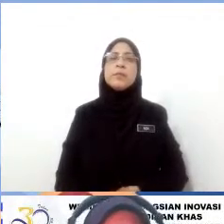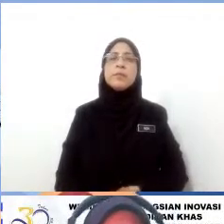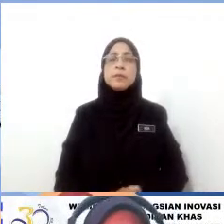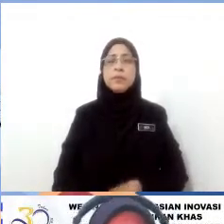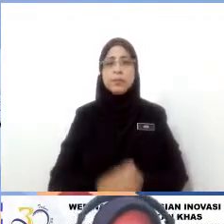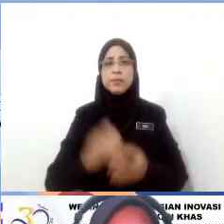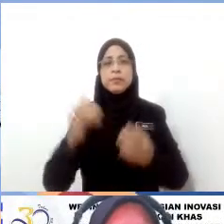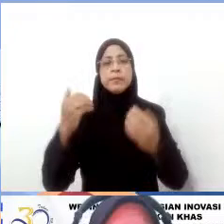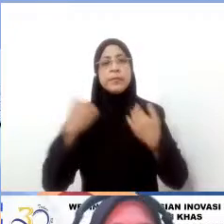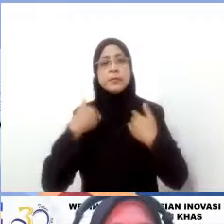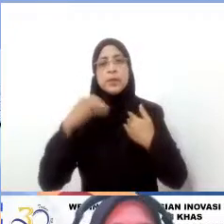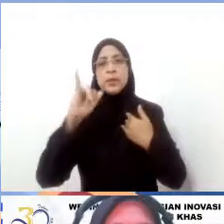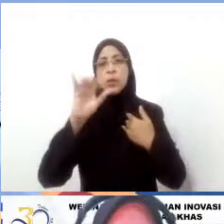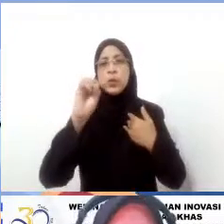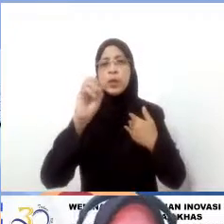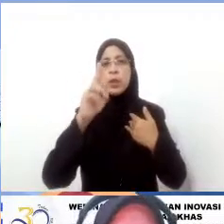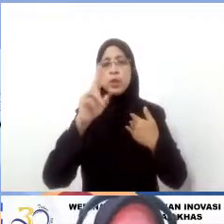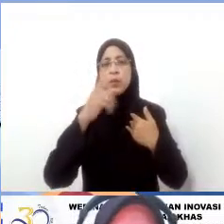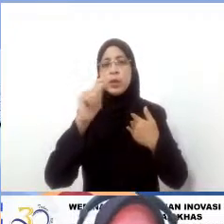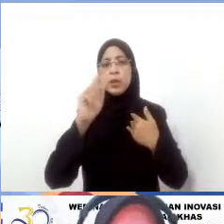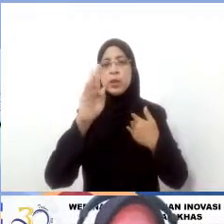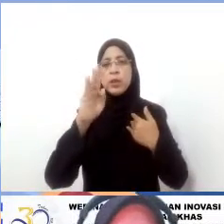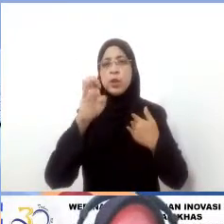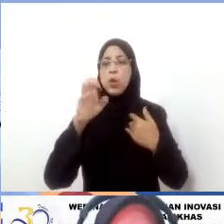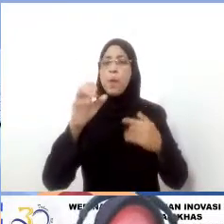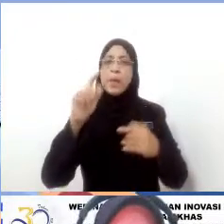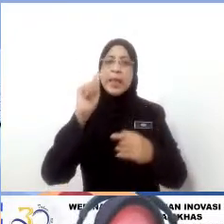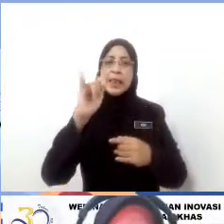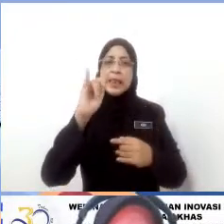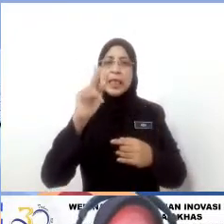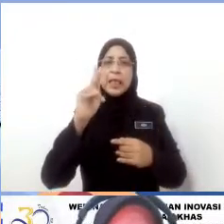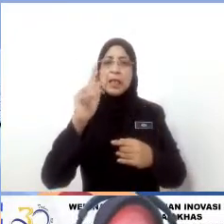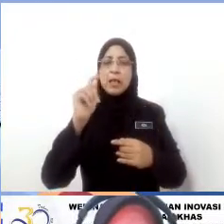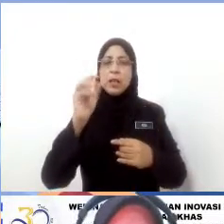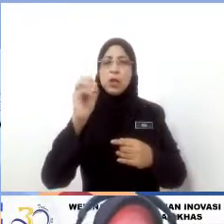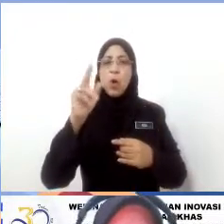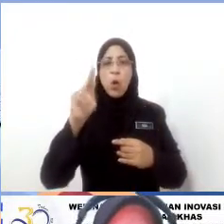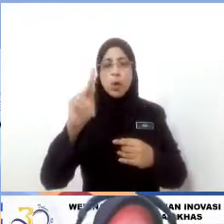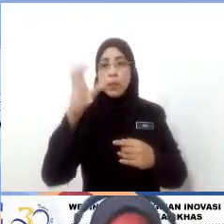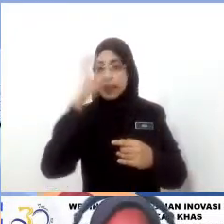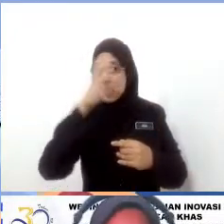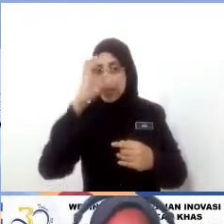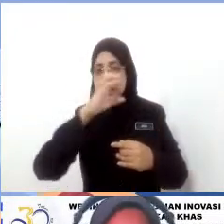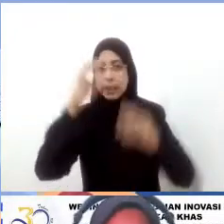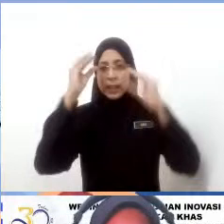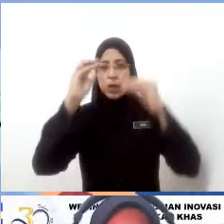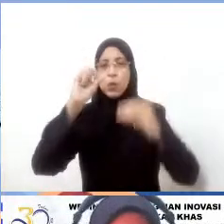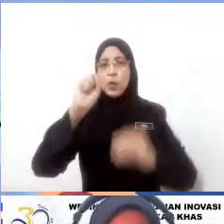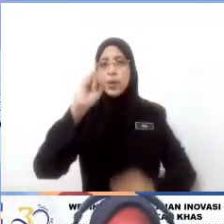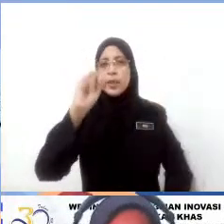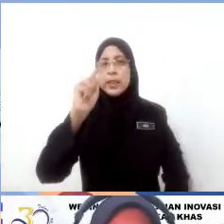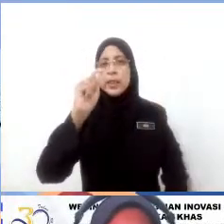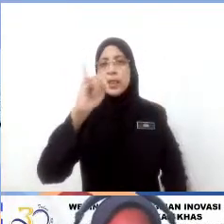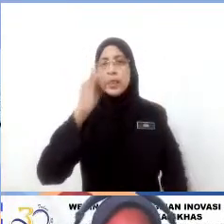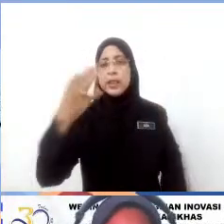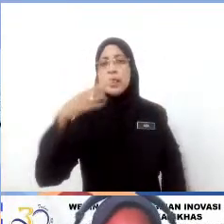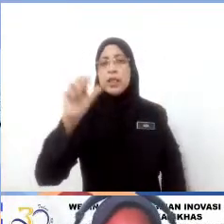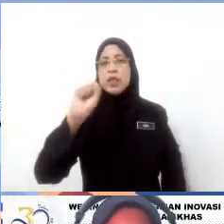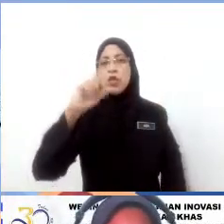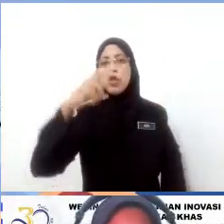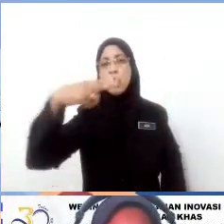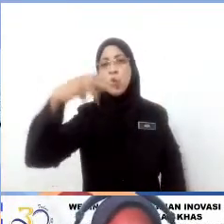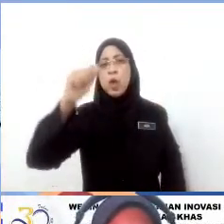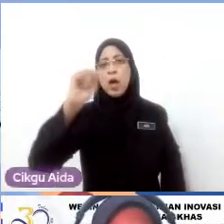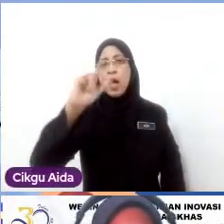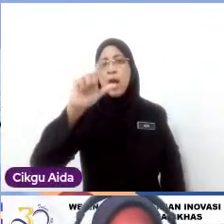Dekat YouTube, IG ke TikTok ke semua menggunakan Cikgu Siti Suhaila. Cuba yang tadi tu saya cuba nak tekankan yang cikgu buta